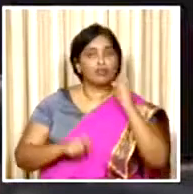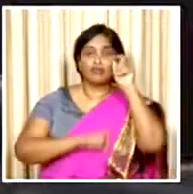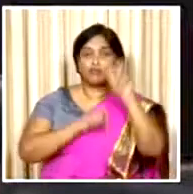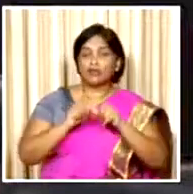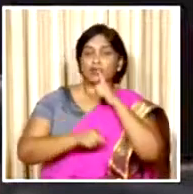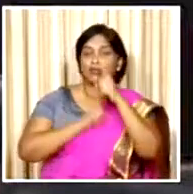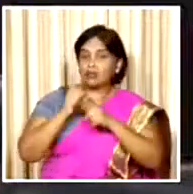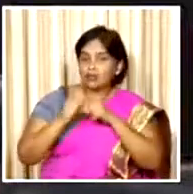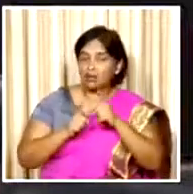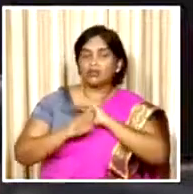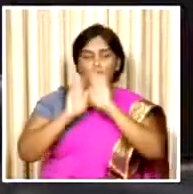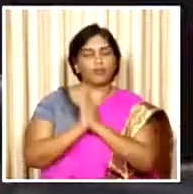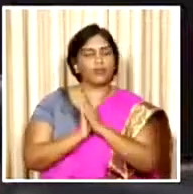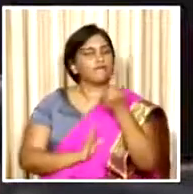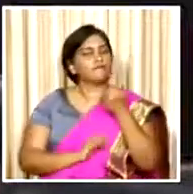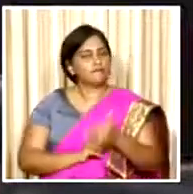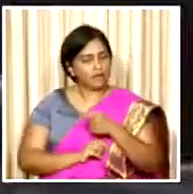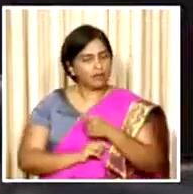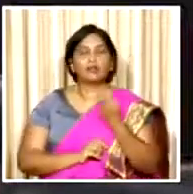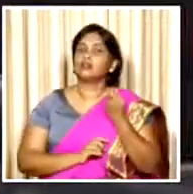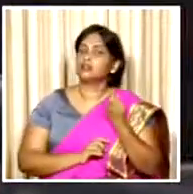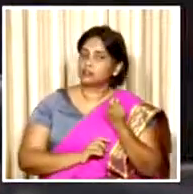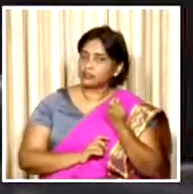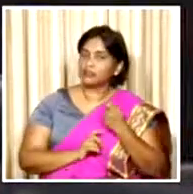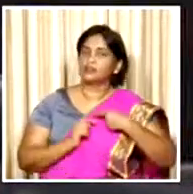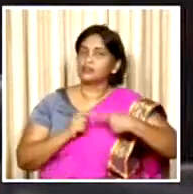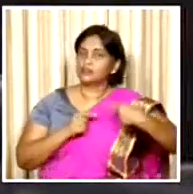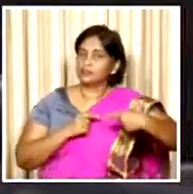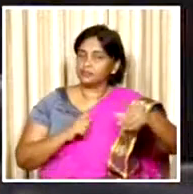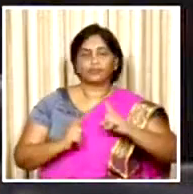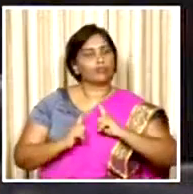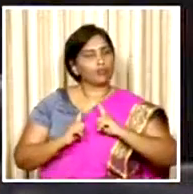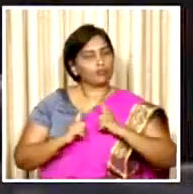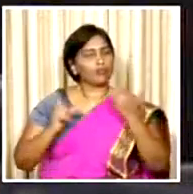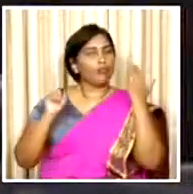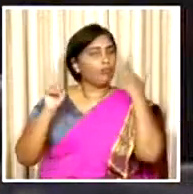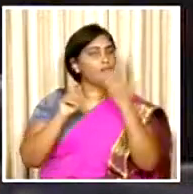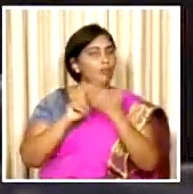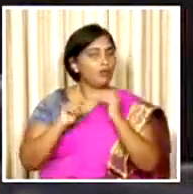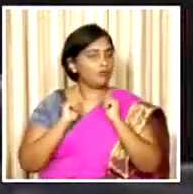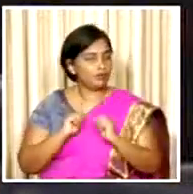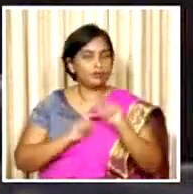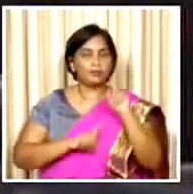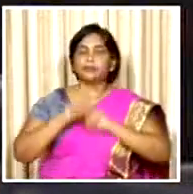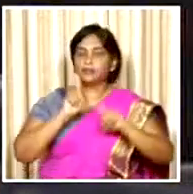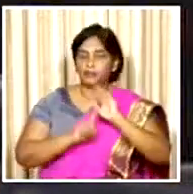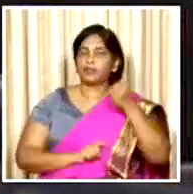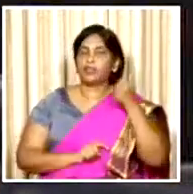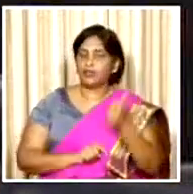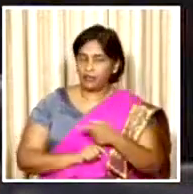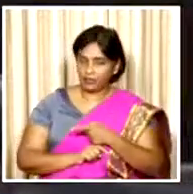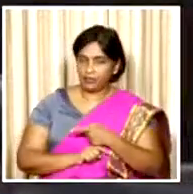මිනිසුන්ගේ කතන්දරත් මෙතන වැදගත්. ආර්ථිකය එදිනෙදා ජීවිතවලට බලපාන විදිය ගැන කතා කරන එකත්